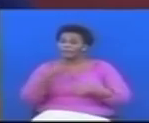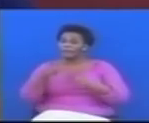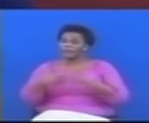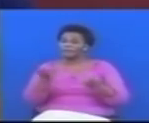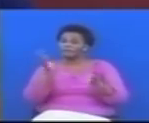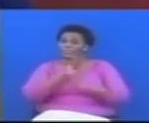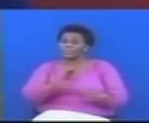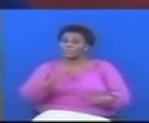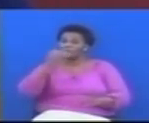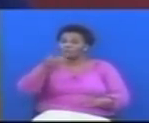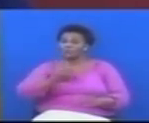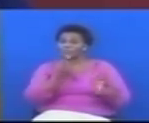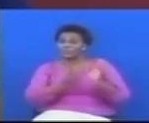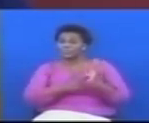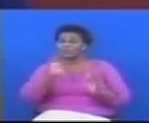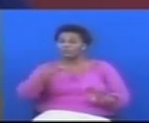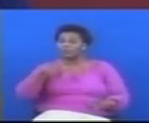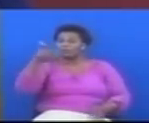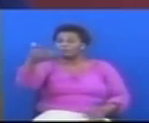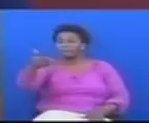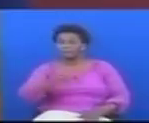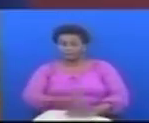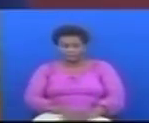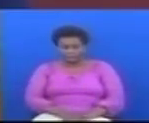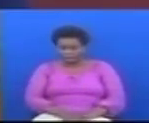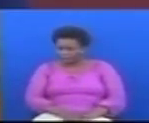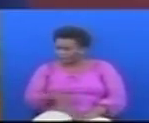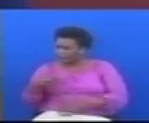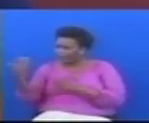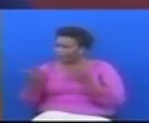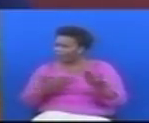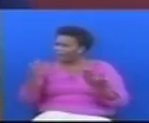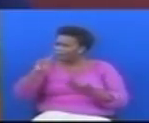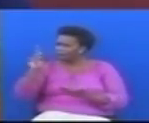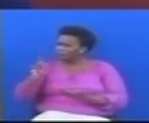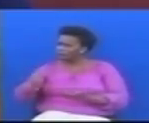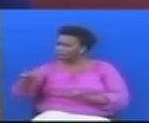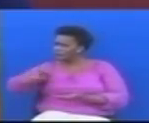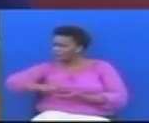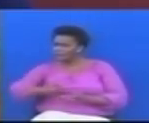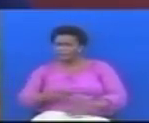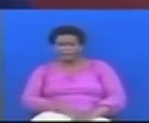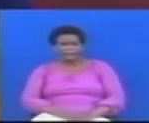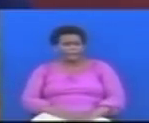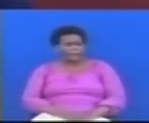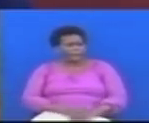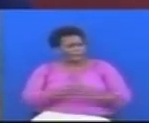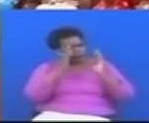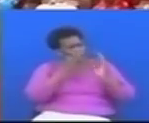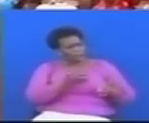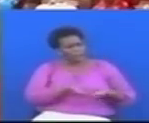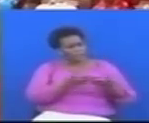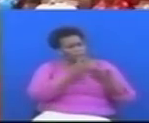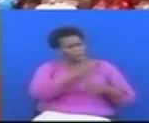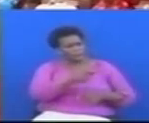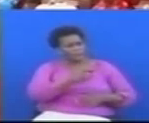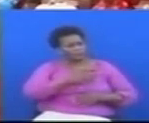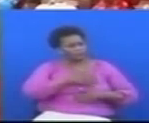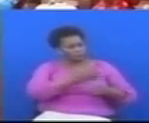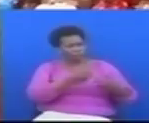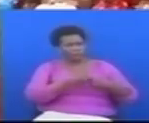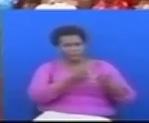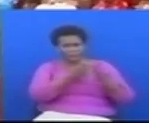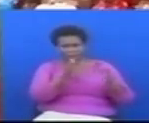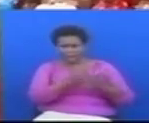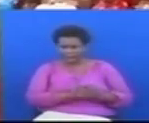sana. Mheshimiwa Alan Kiula, swali la nyongeza. Mheshimiwa Naibu Spika, nishukuru kwa kunipa tena nafasi ya